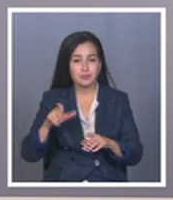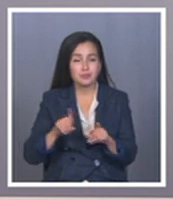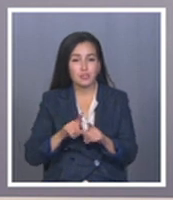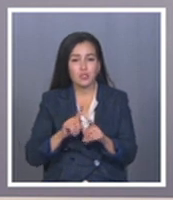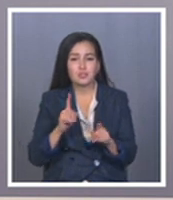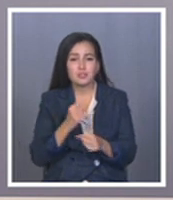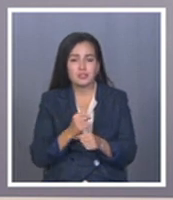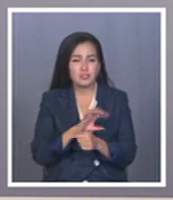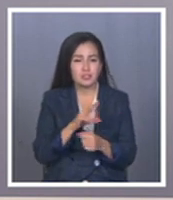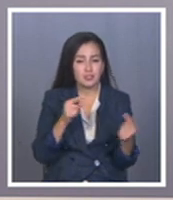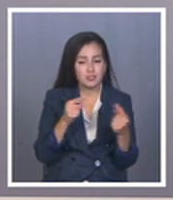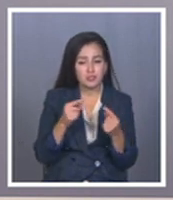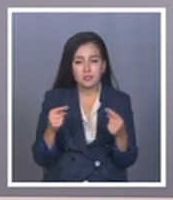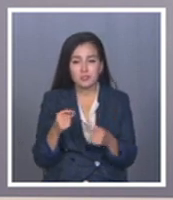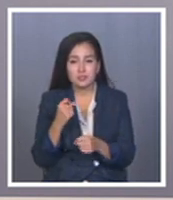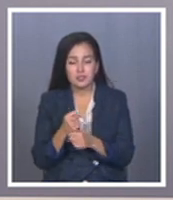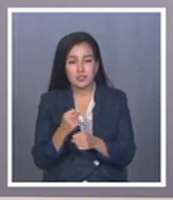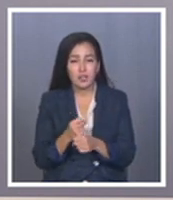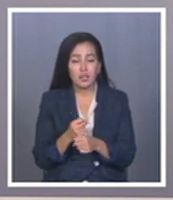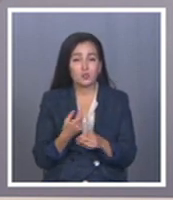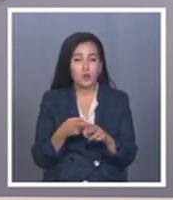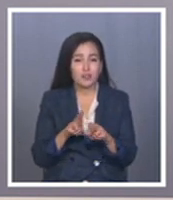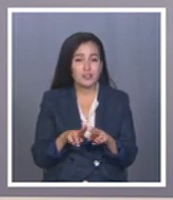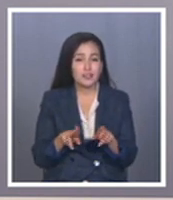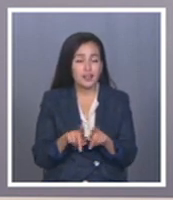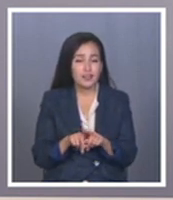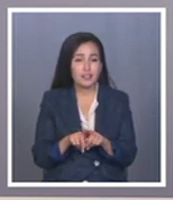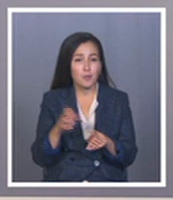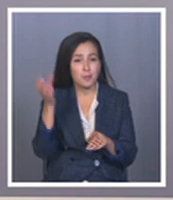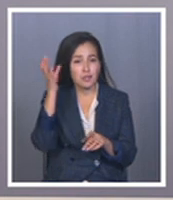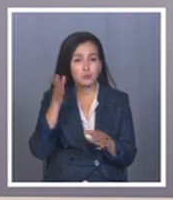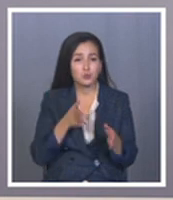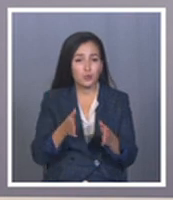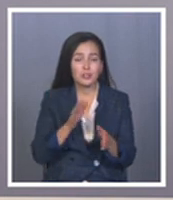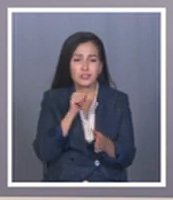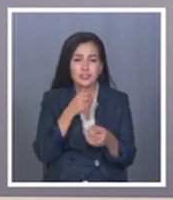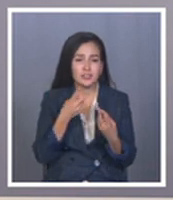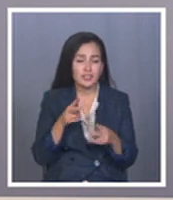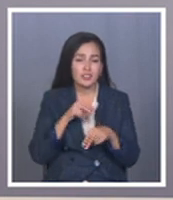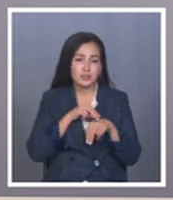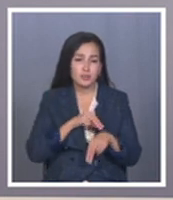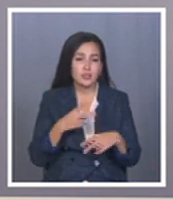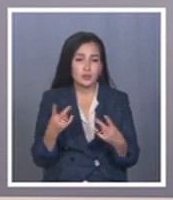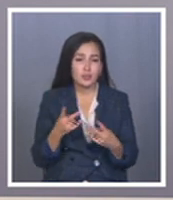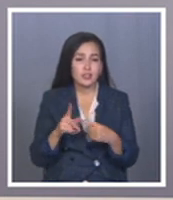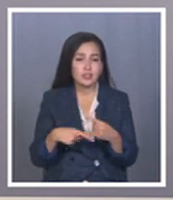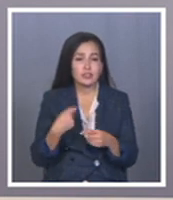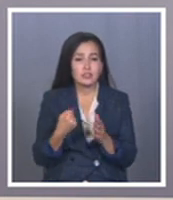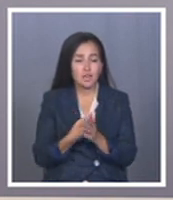істейді. Сондықтан да құрметті оқушылар, білім жолында аянбай еңбек етейік. Келесі